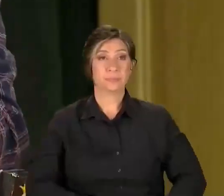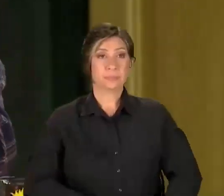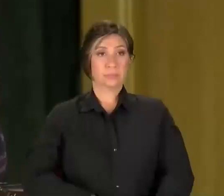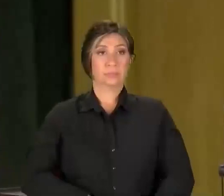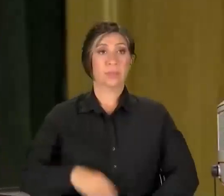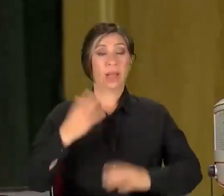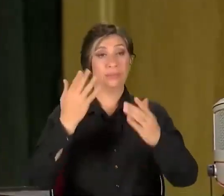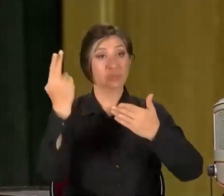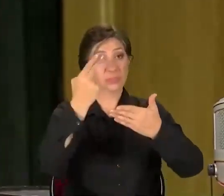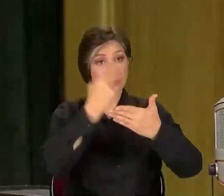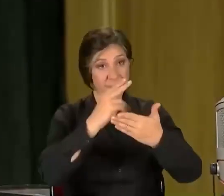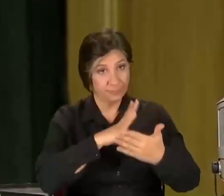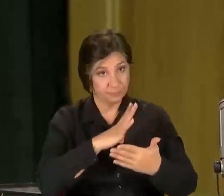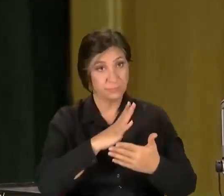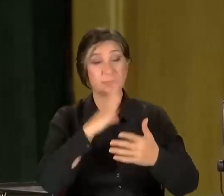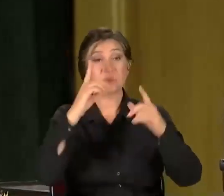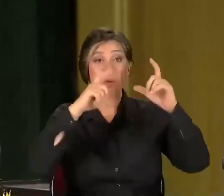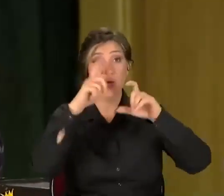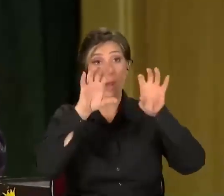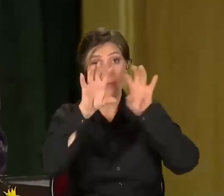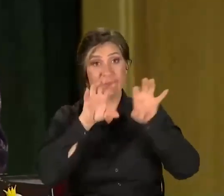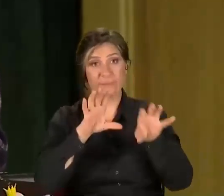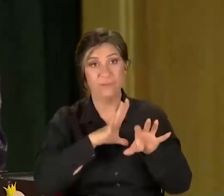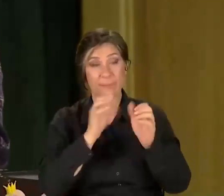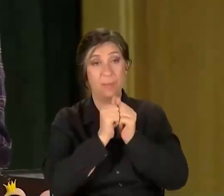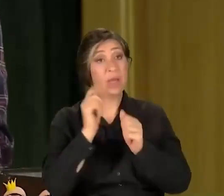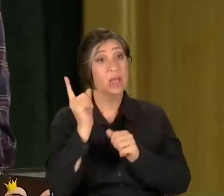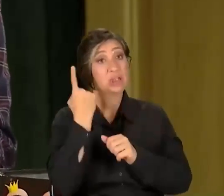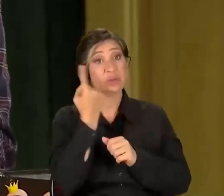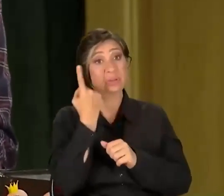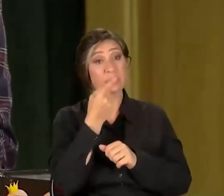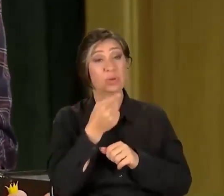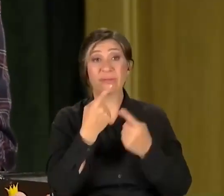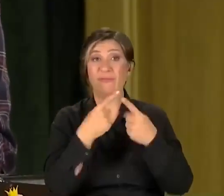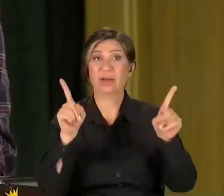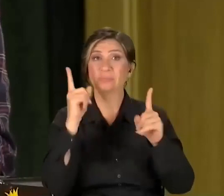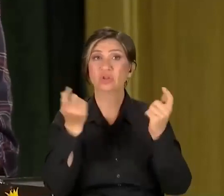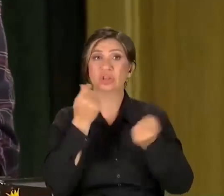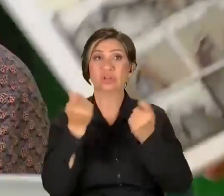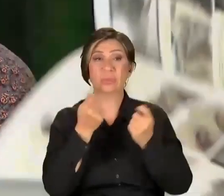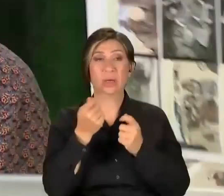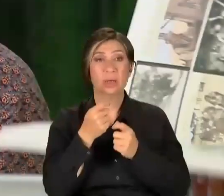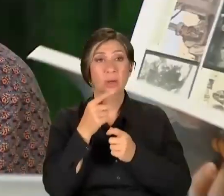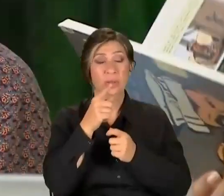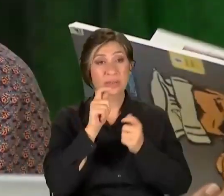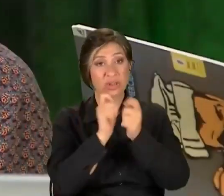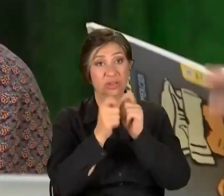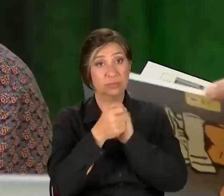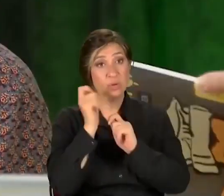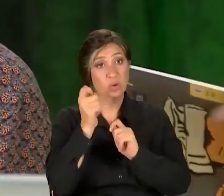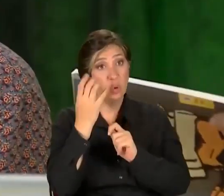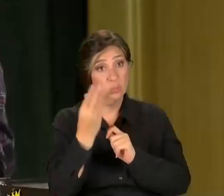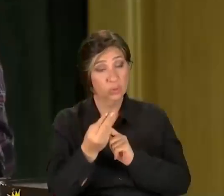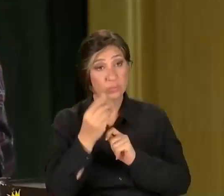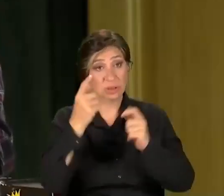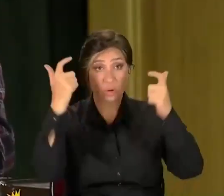gibi hem çizgiler var, hem de fotoğraflar var aslında. İlginç bir şey bu. Değişik bir çalışma. İlginç bir şey. Bunun tercümesi de zor